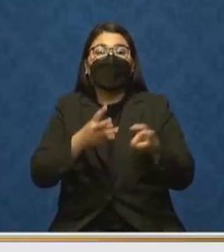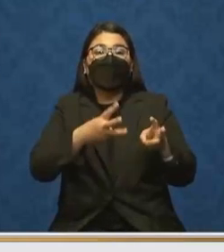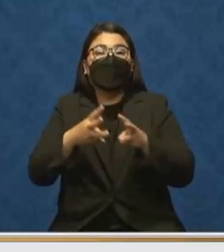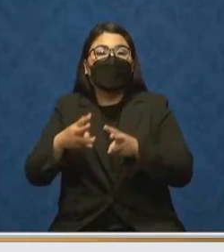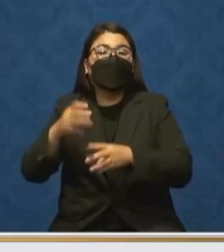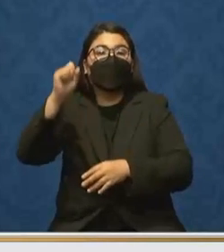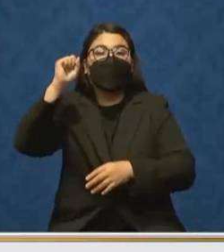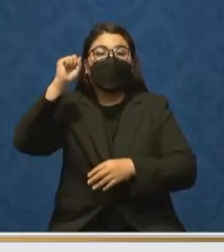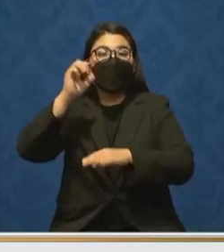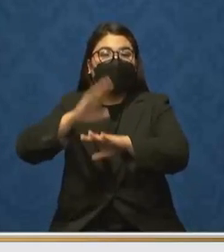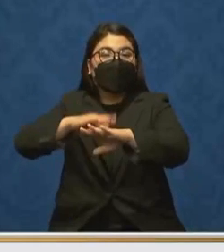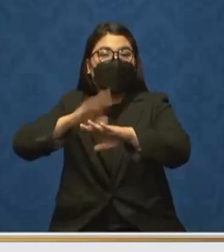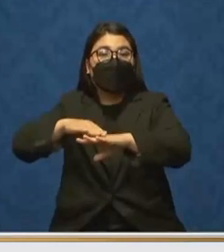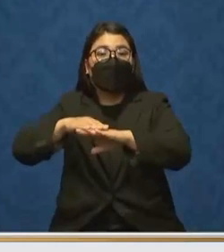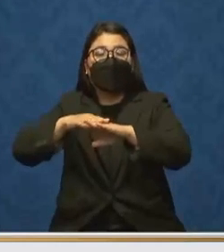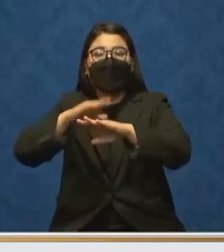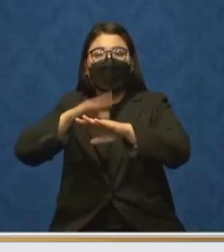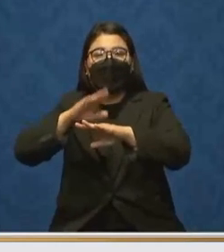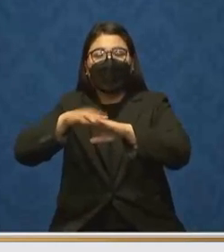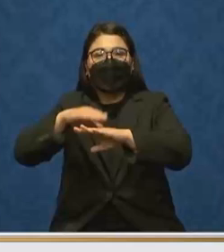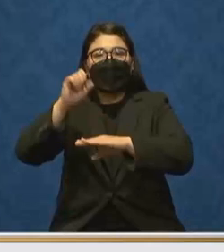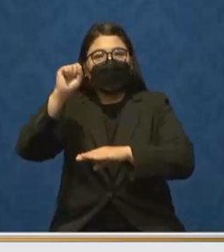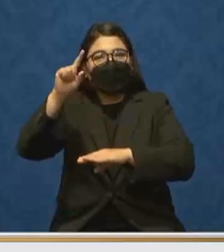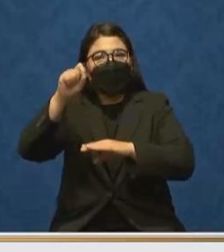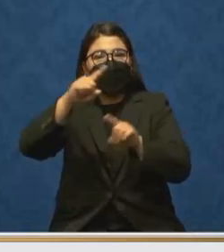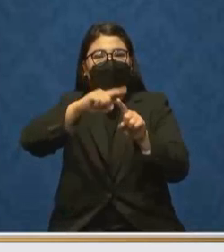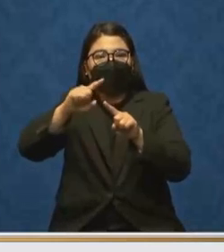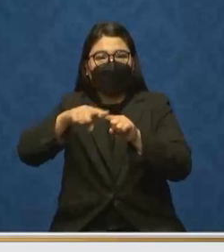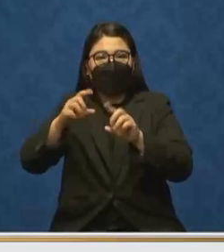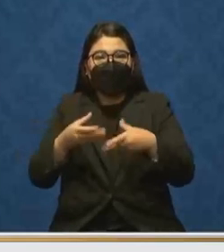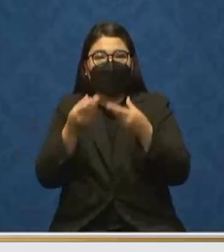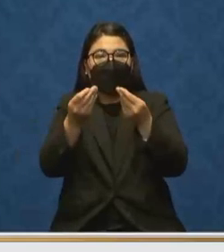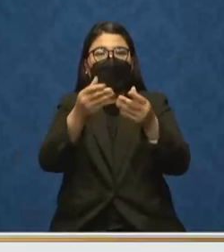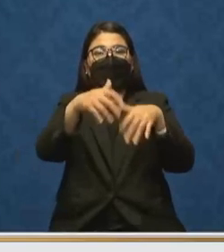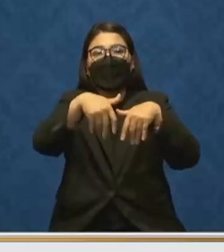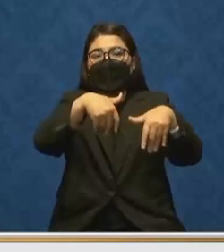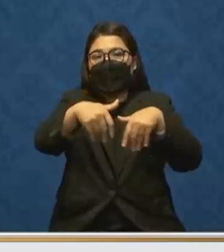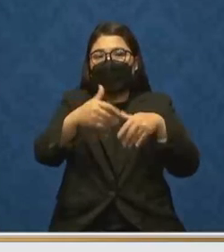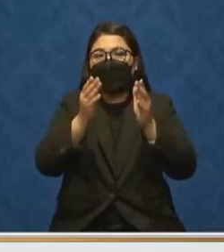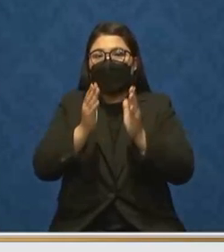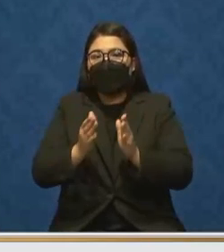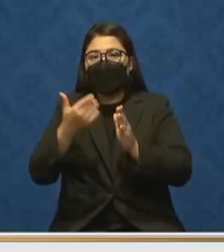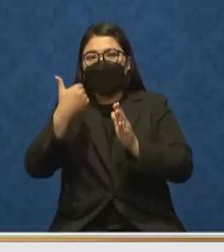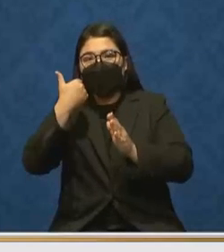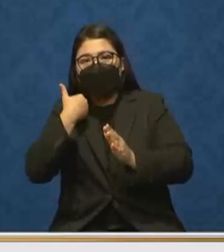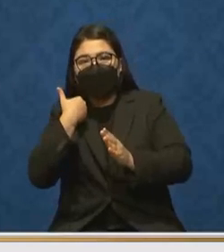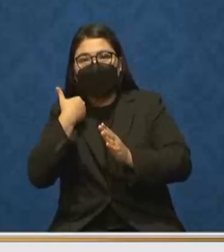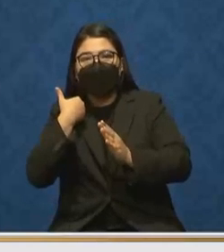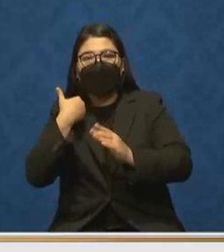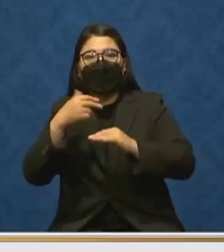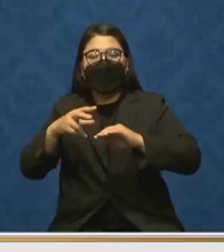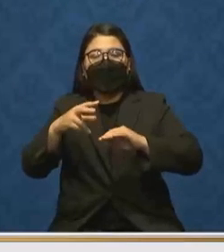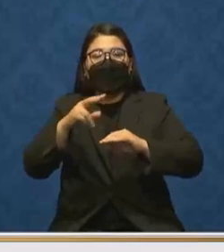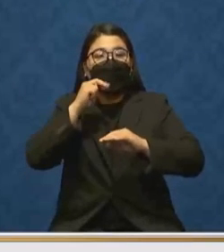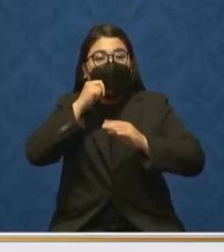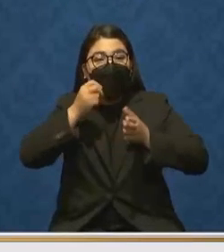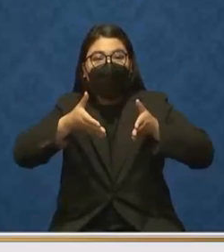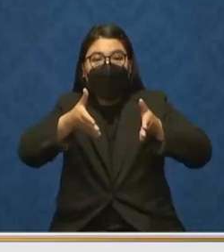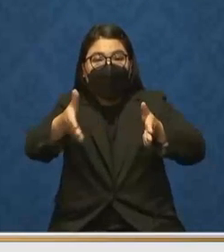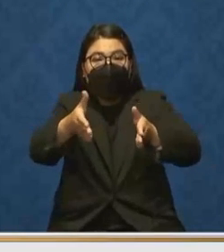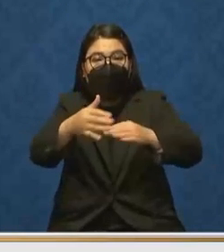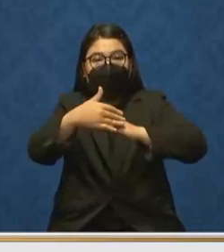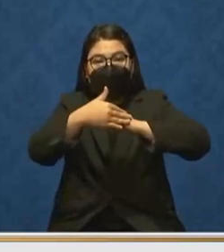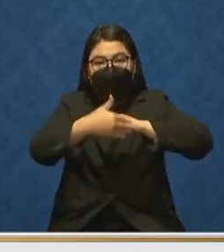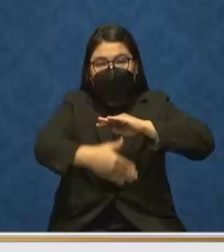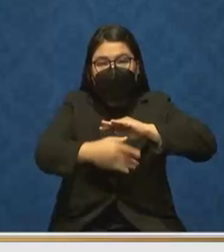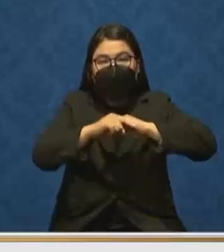ความรู้และความตระหนักรู้แก่ประชาชนรวมถึงป้องกันการกัดเซาะการพังทลายของตลิ่งริมแม่น้ำภายในประเท